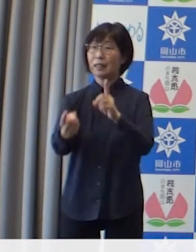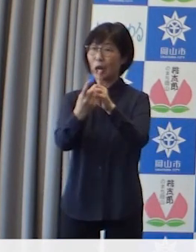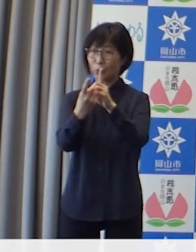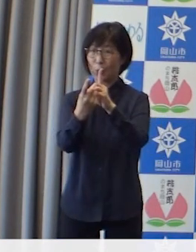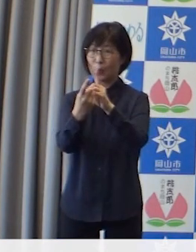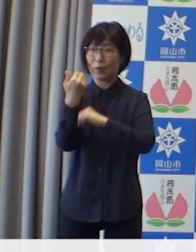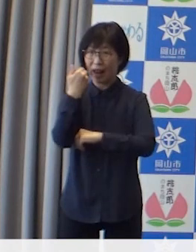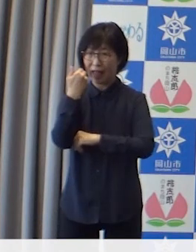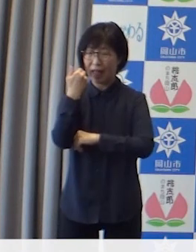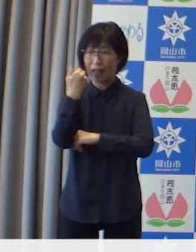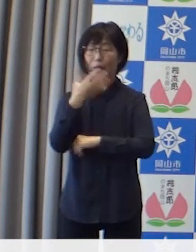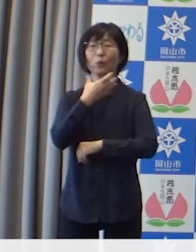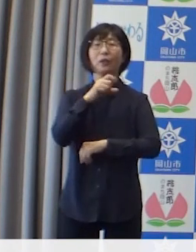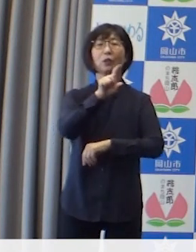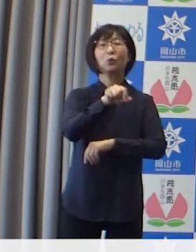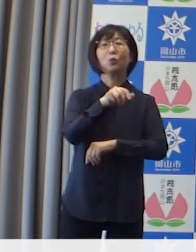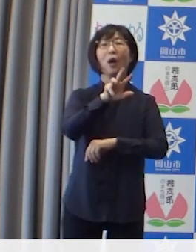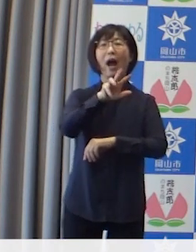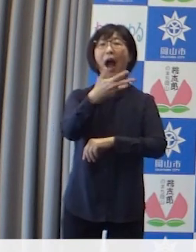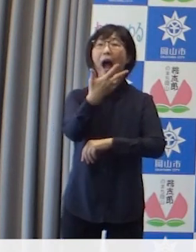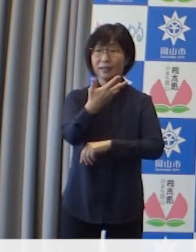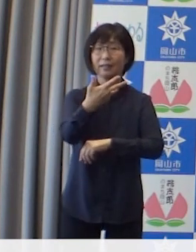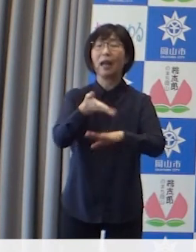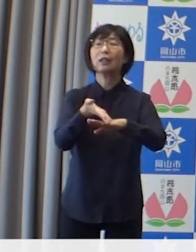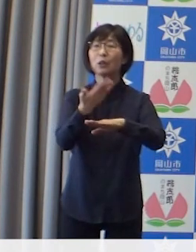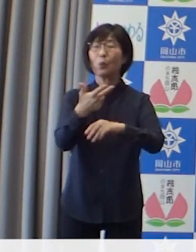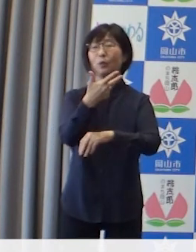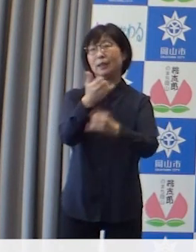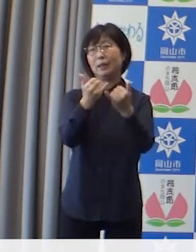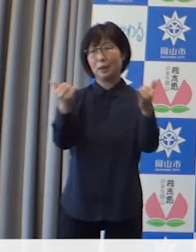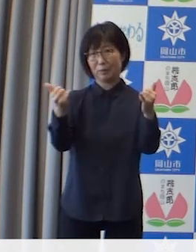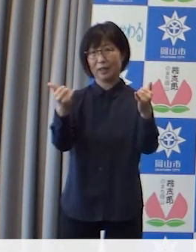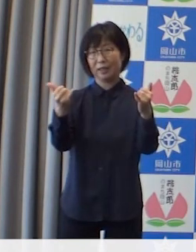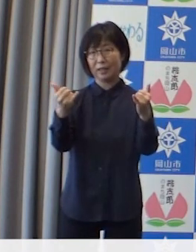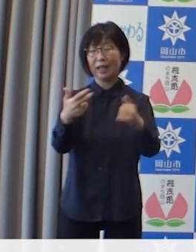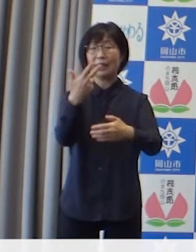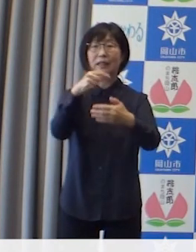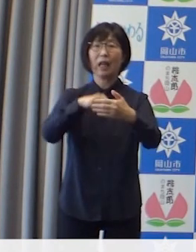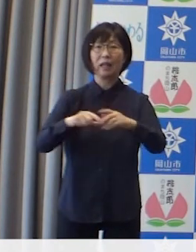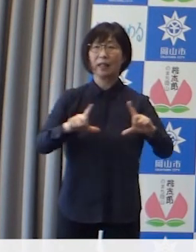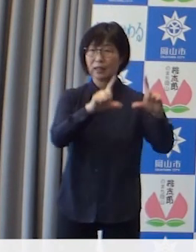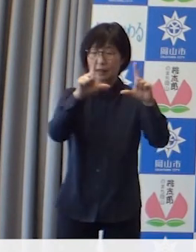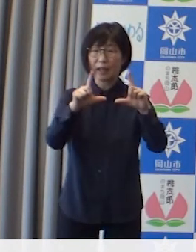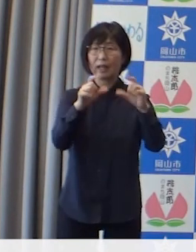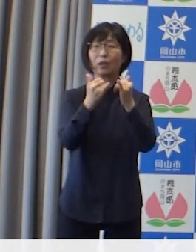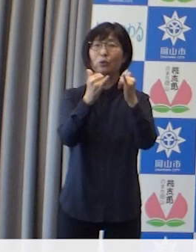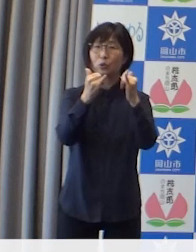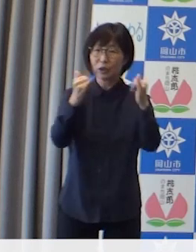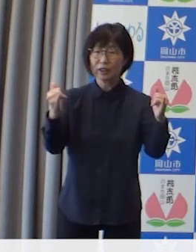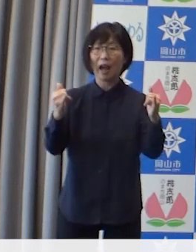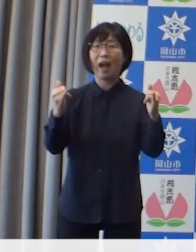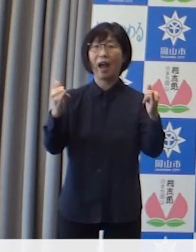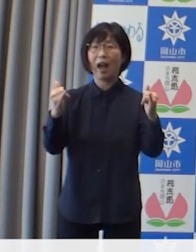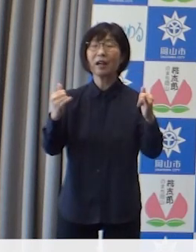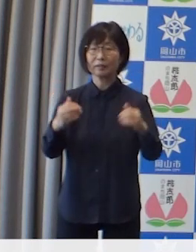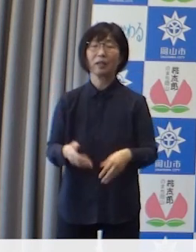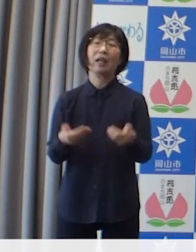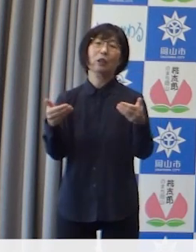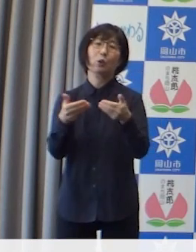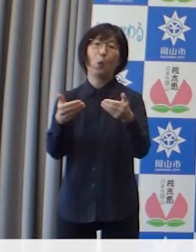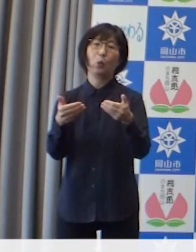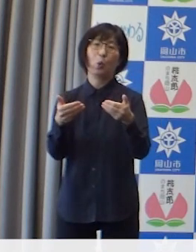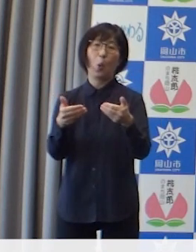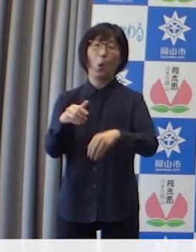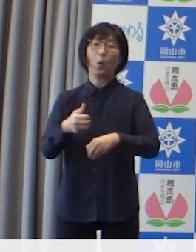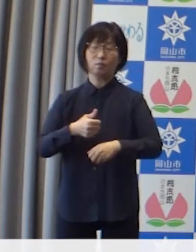対象は18歳以上の市民、市内在勤者、在学者、ぜひ、家族